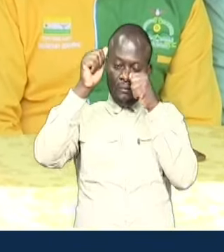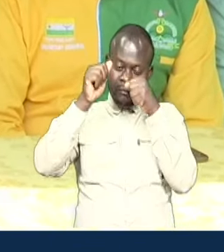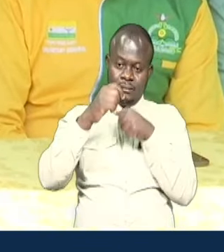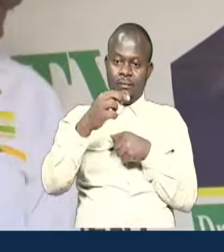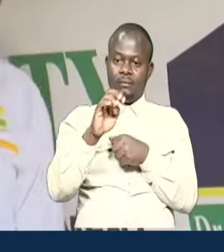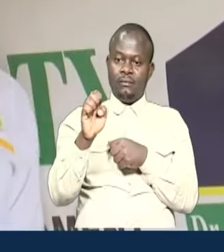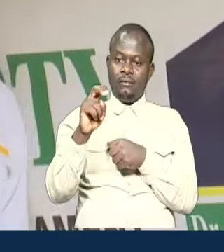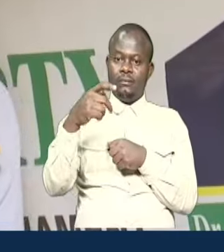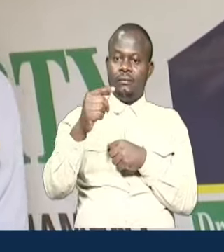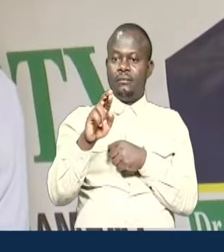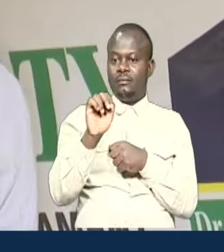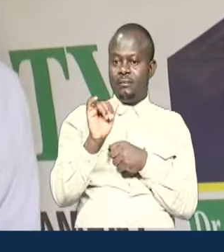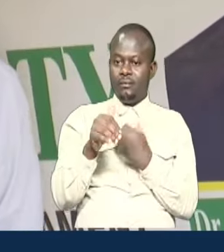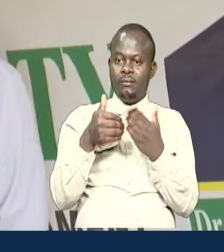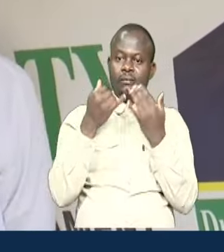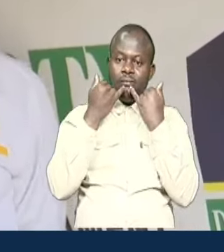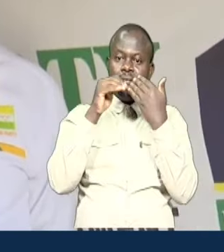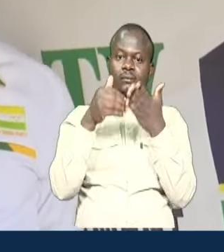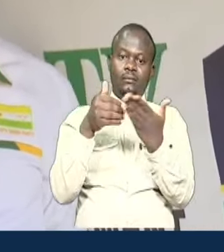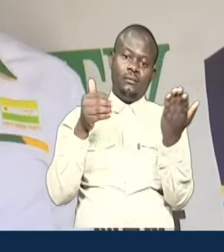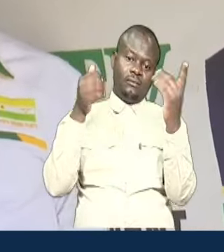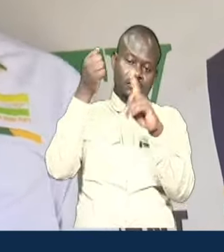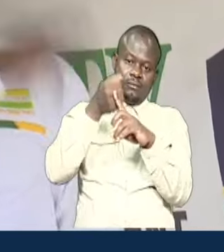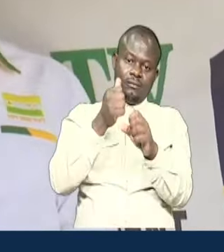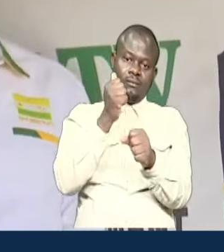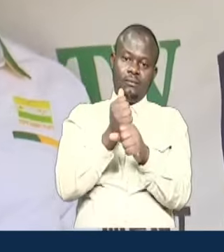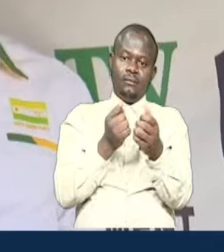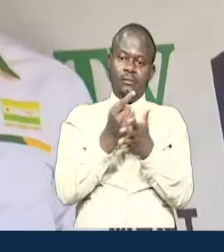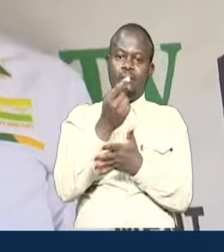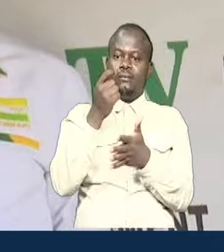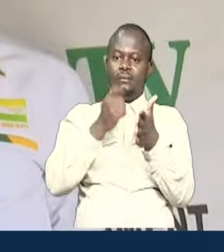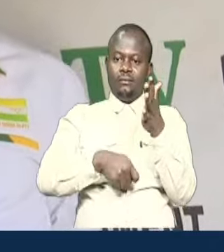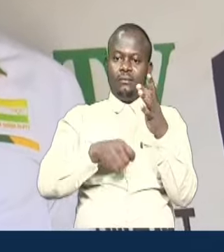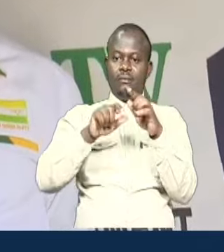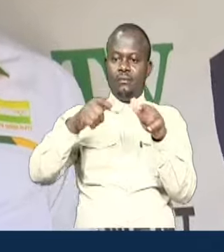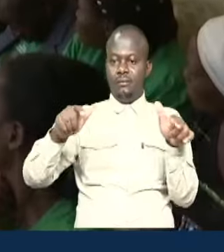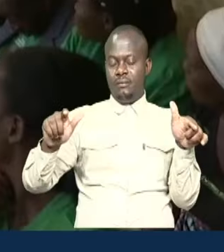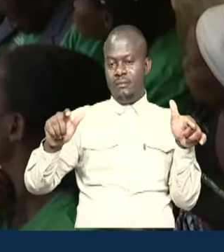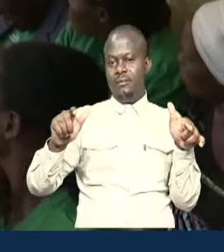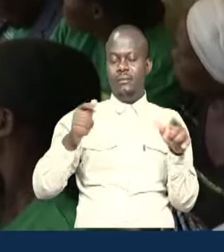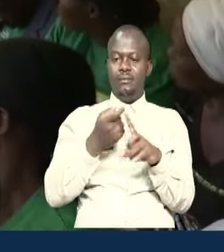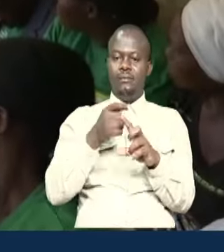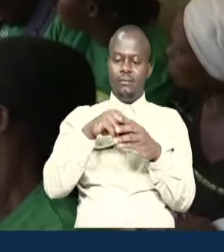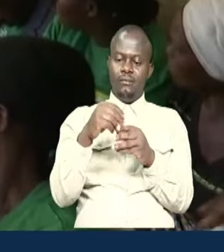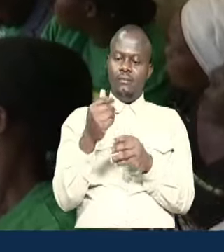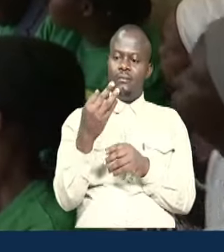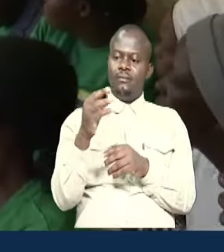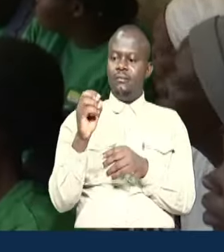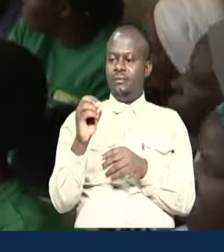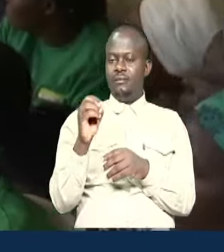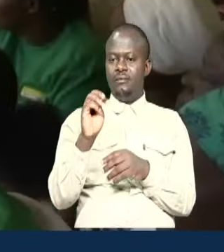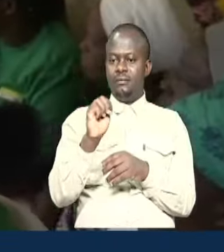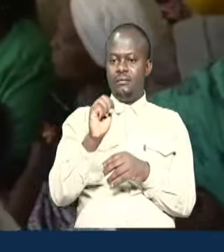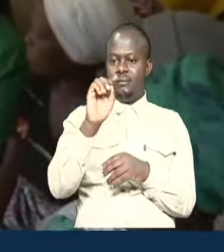Party Frank Habineza yababwiye ko ubuvugizi yakoze bwatumye umusoro w'ubukode bw'ubutaka uva ku mafaranga 300 kuri metero